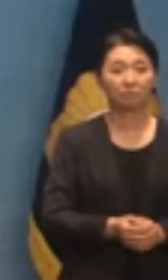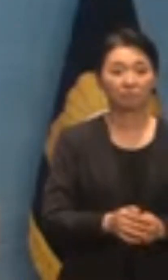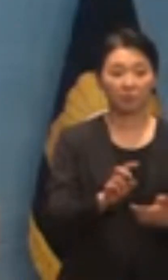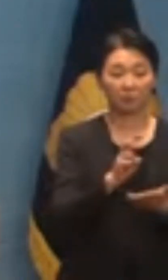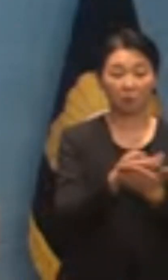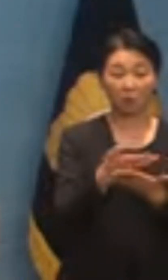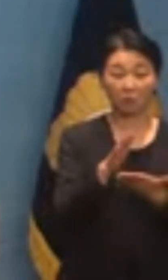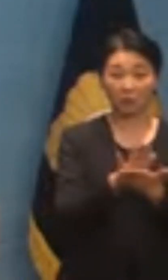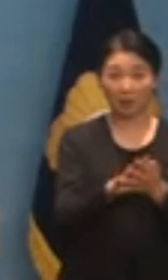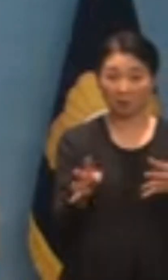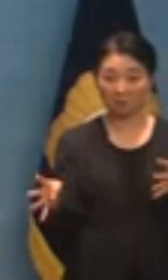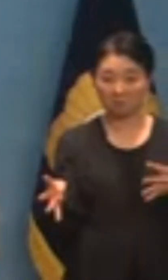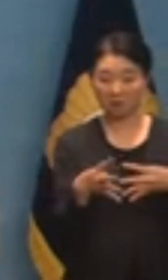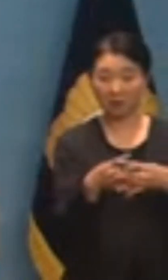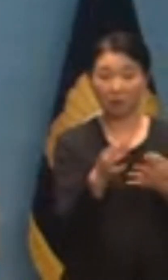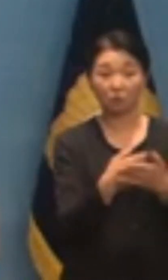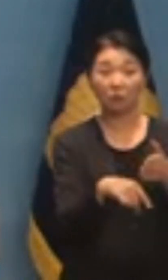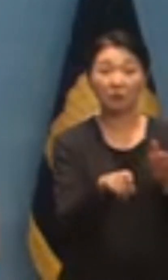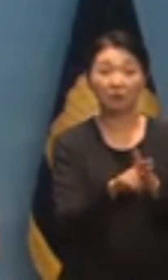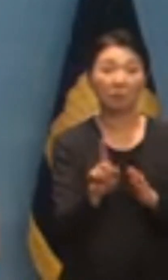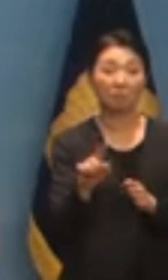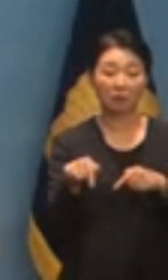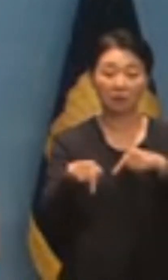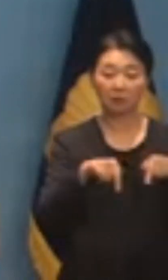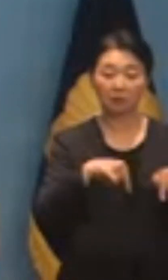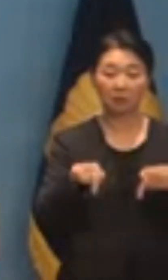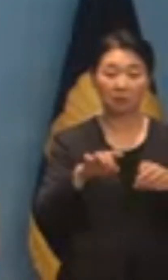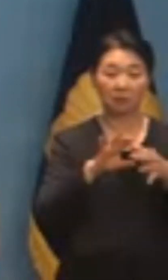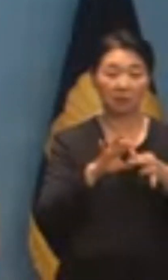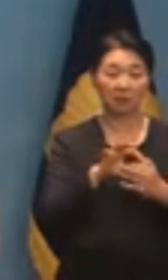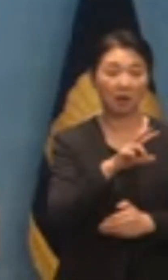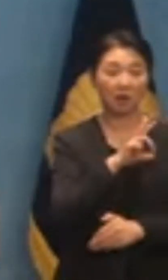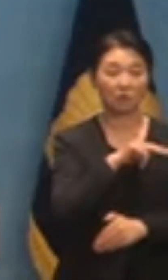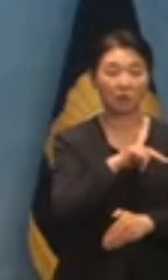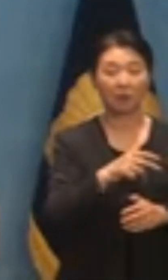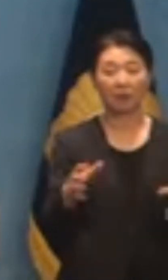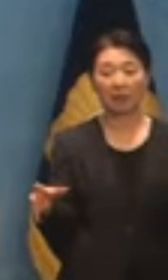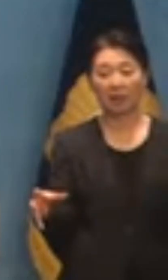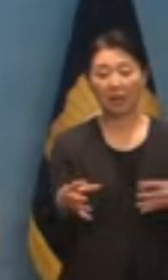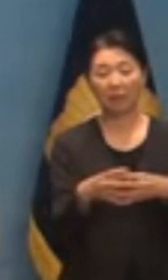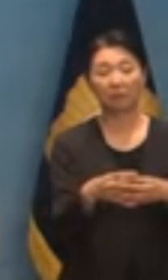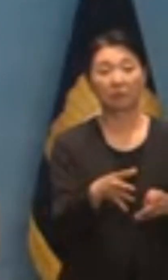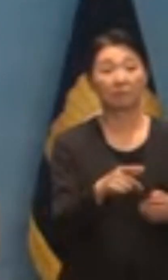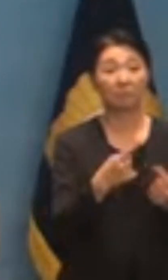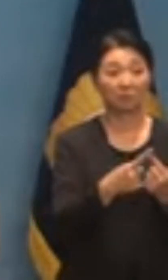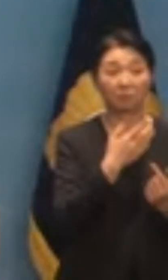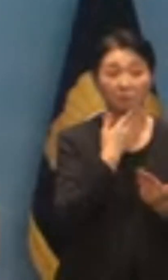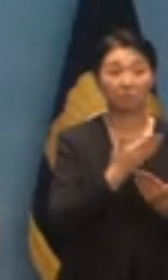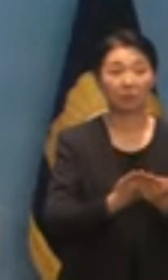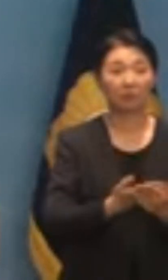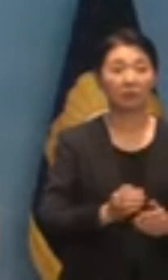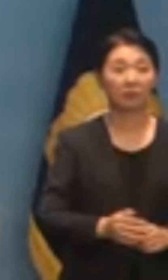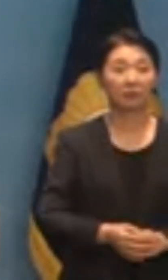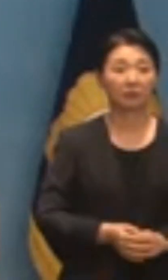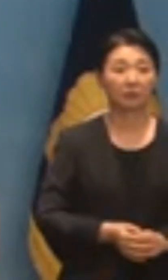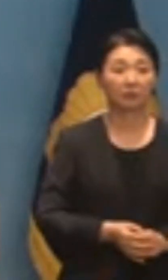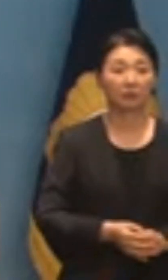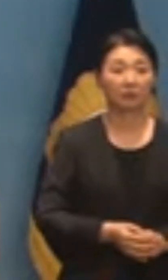개헌이 성사되기 위해서는 정치권의 합의가 가장 중요하긴 하지만